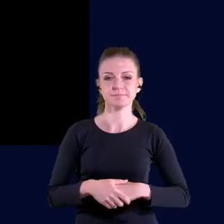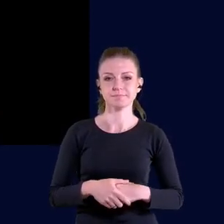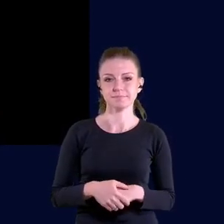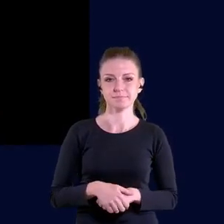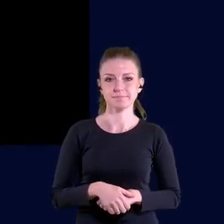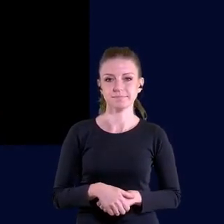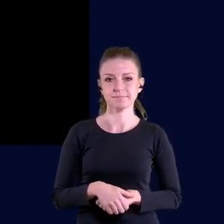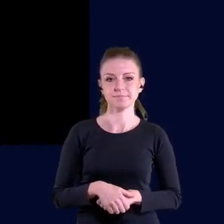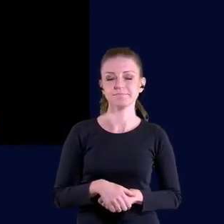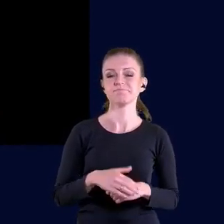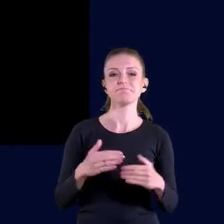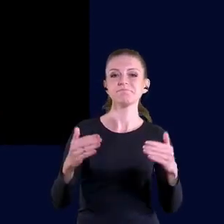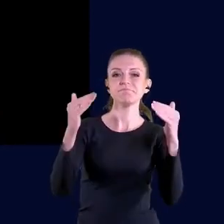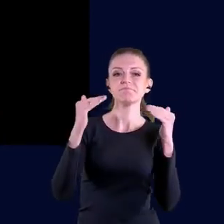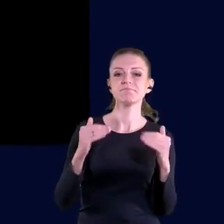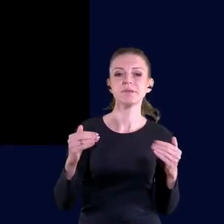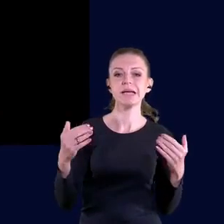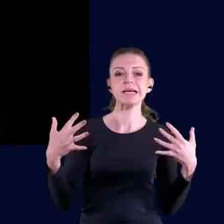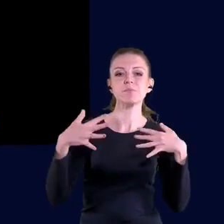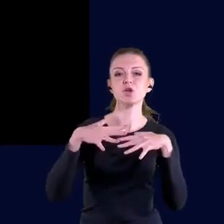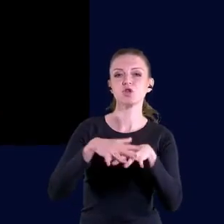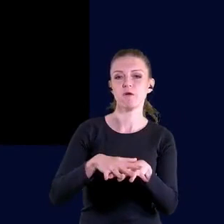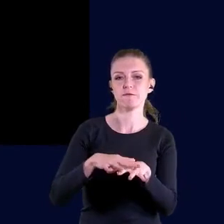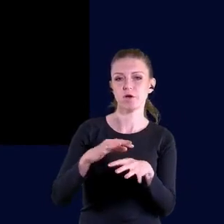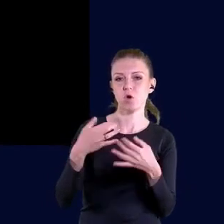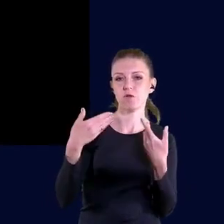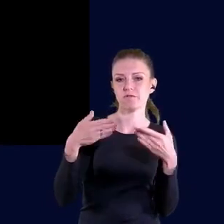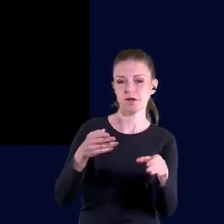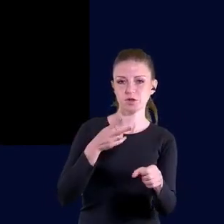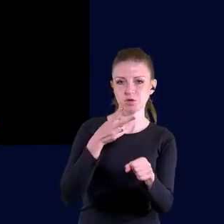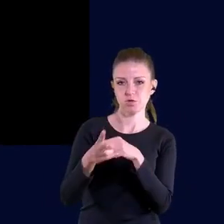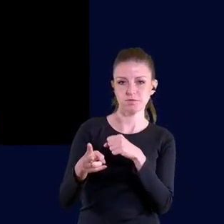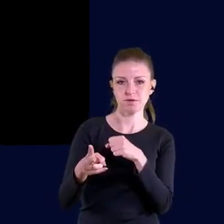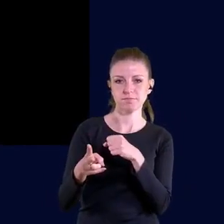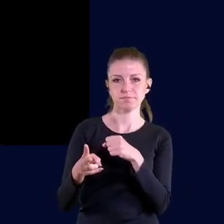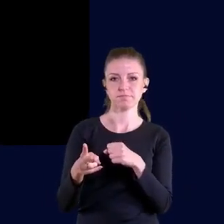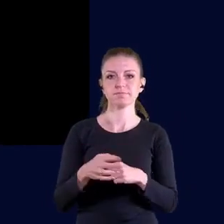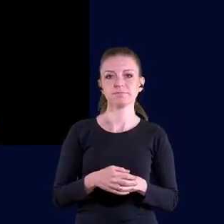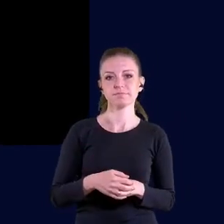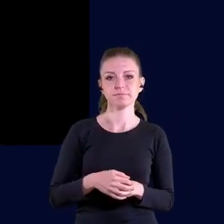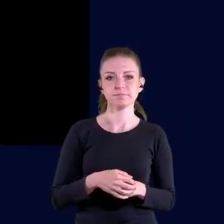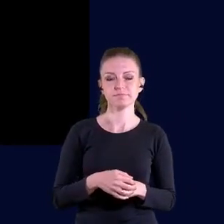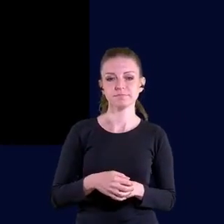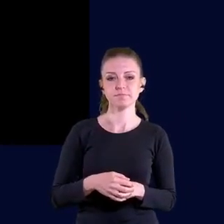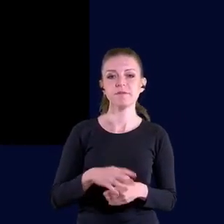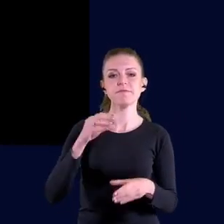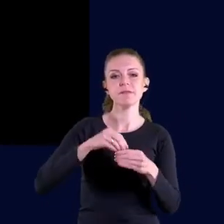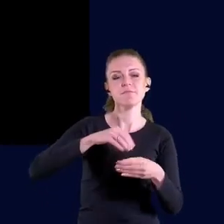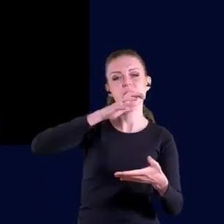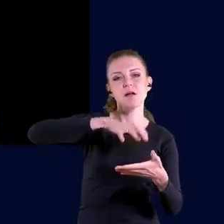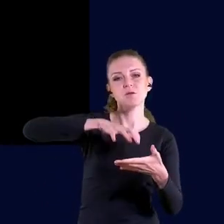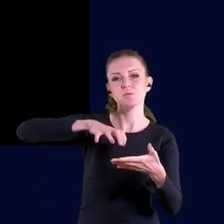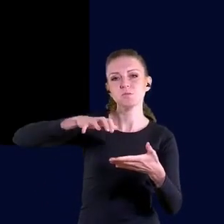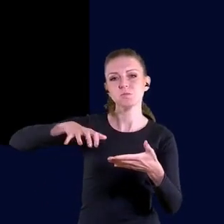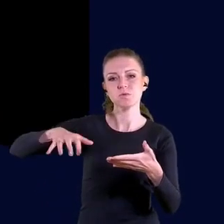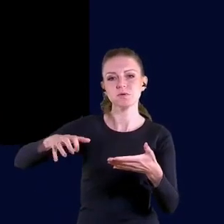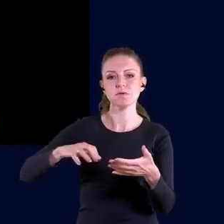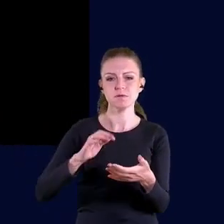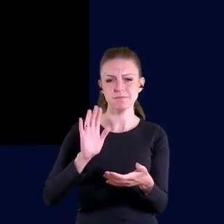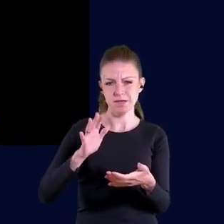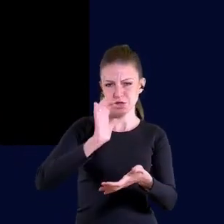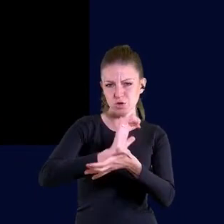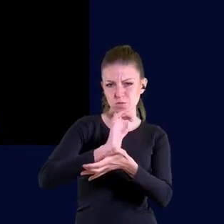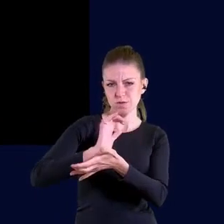Libre hybrydowy otwarty dostęp to są artykuły które są publikowane w czasopismach